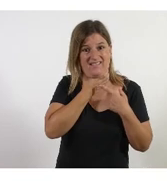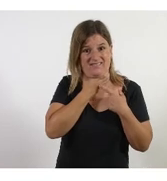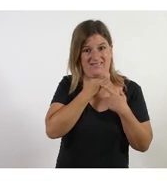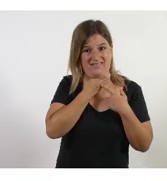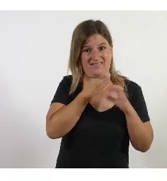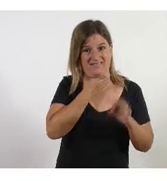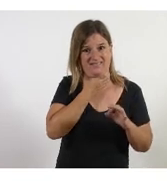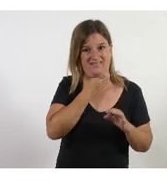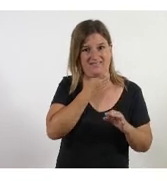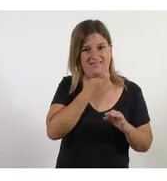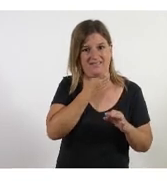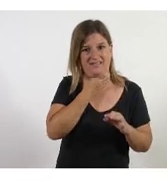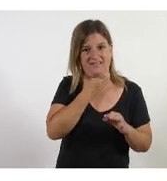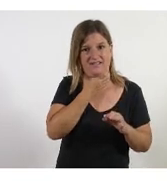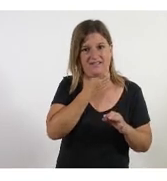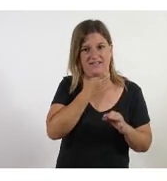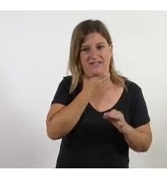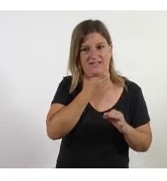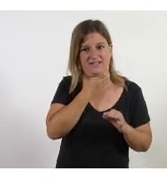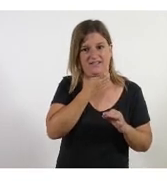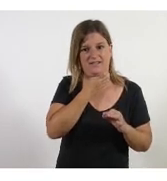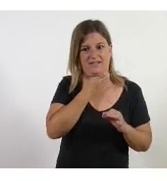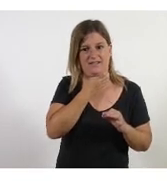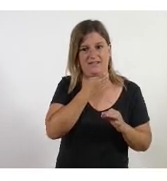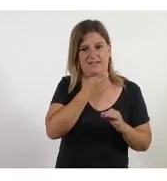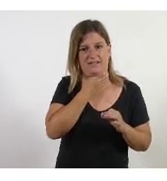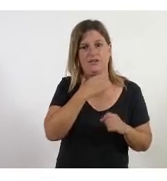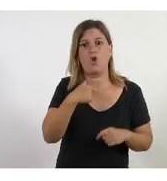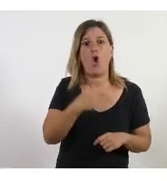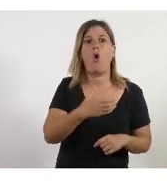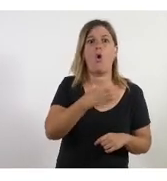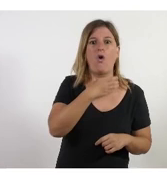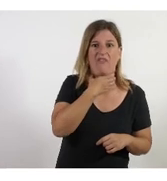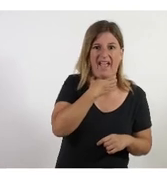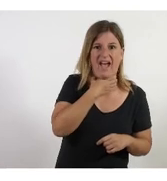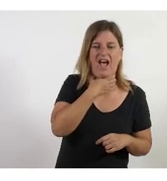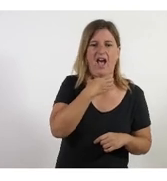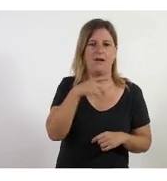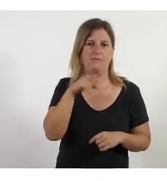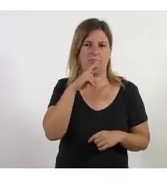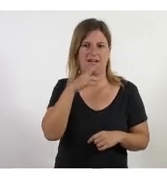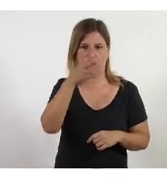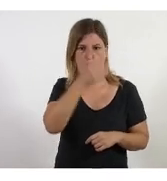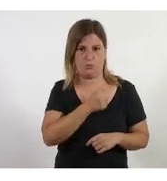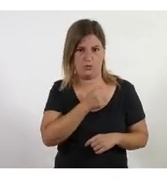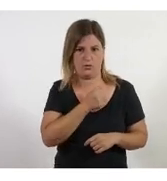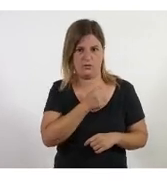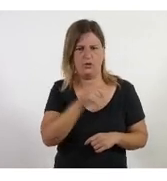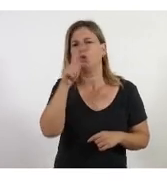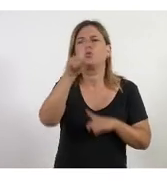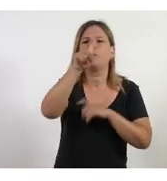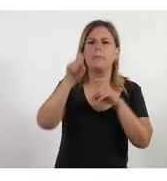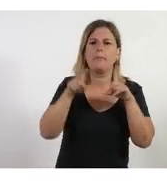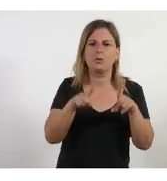Aquest ofega, jo no puc dir. No? Si no m'ofega és que no puc parlar. Llavors comença't a fer preguntes. Què són